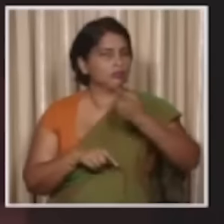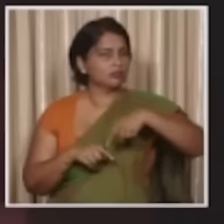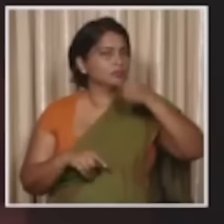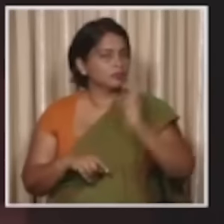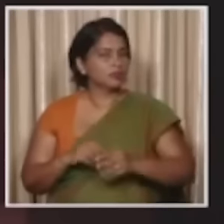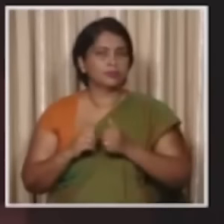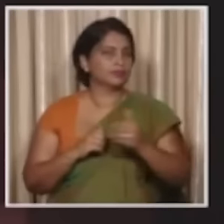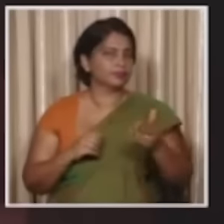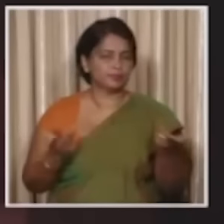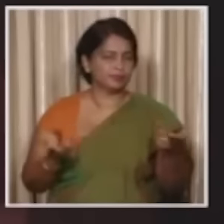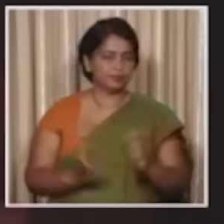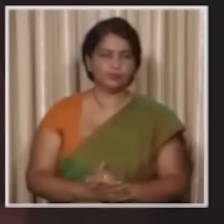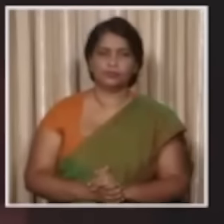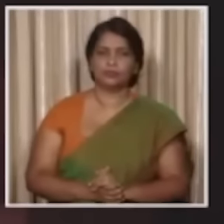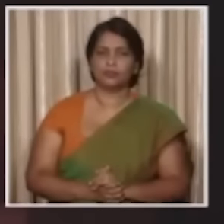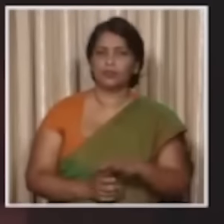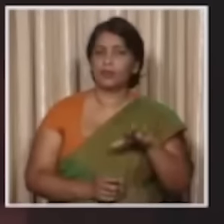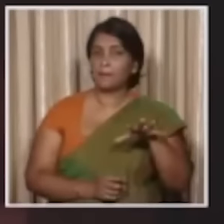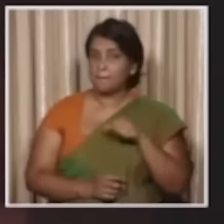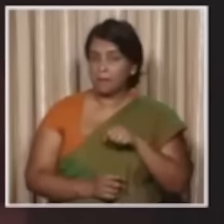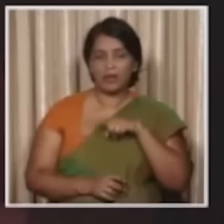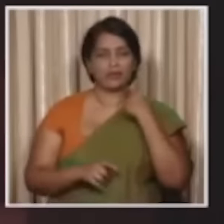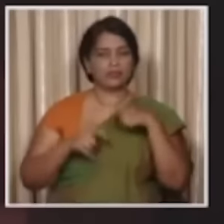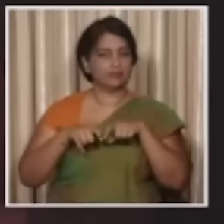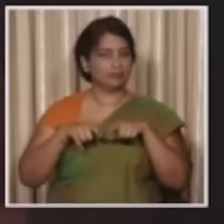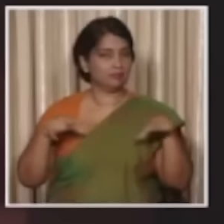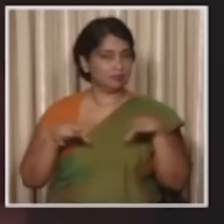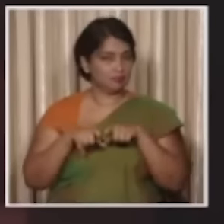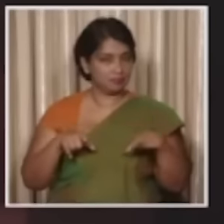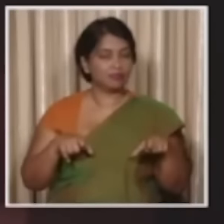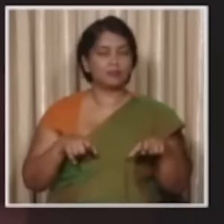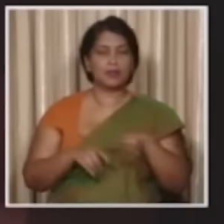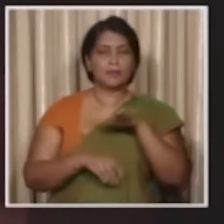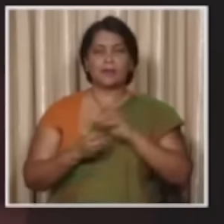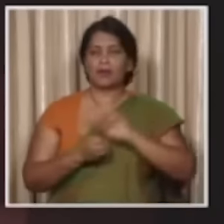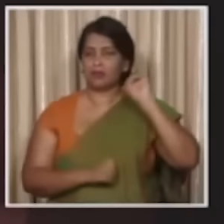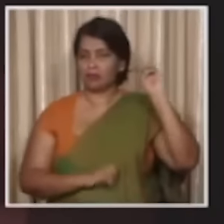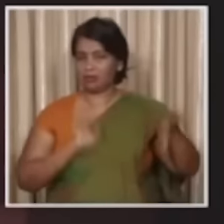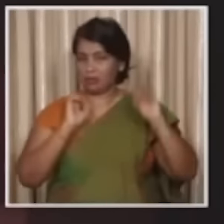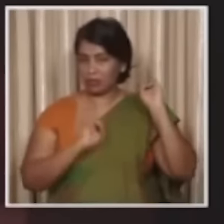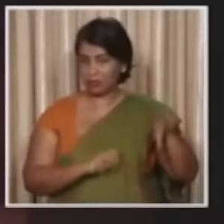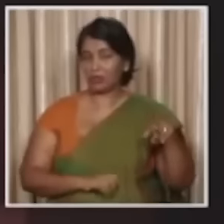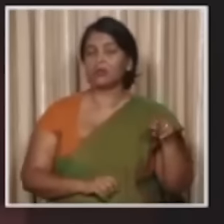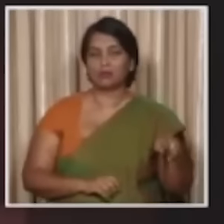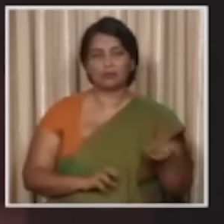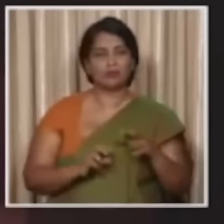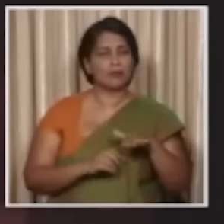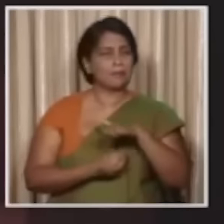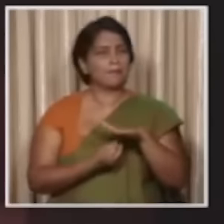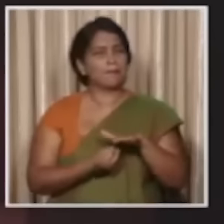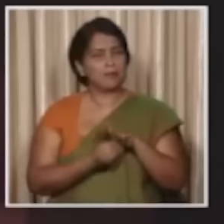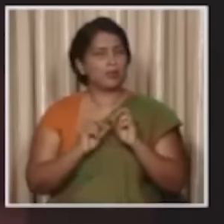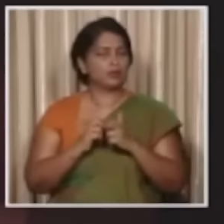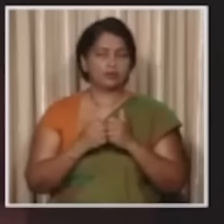එකඟතාවයකට අපි යොමු වෙන්න. භාවිතා කළ සනීපාරක්ෂකතුවා පරිසරයට එකතු වීම තුළින් සිදුවන පරිසර